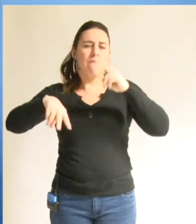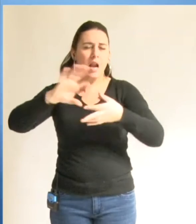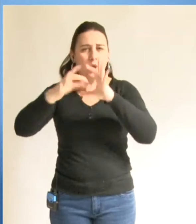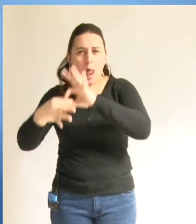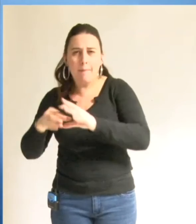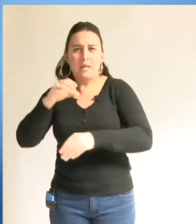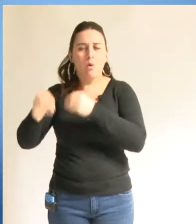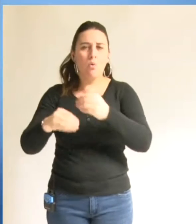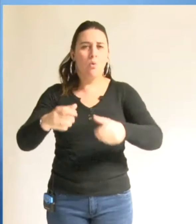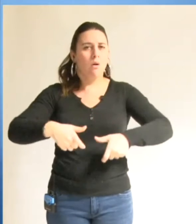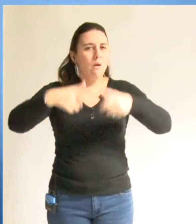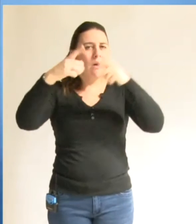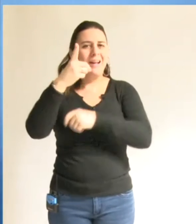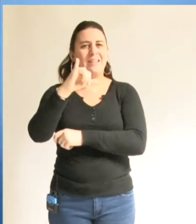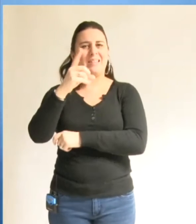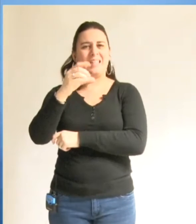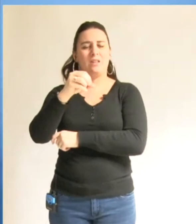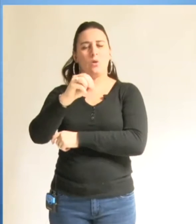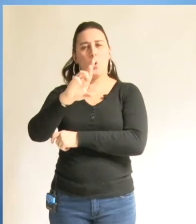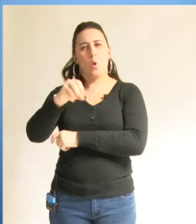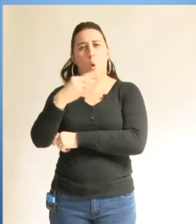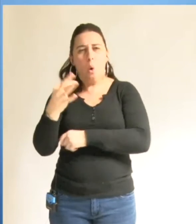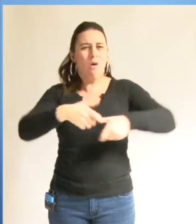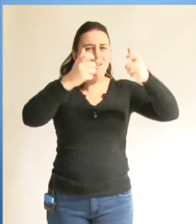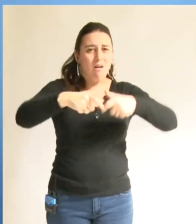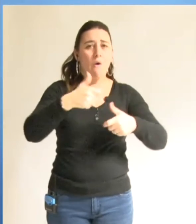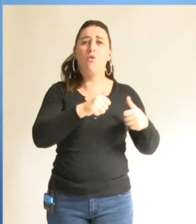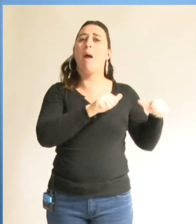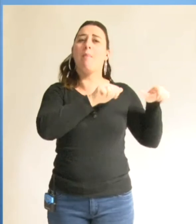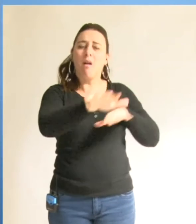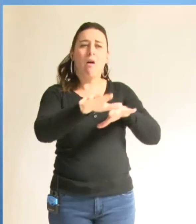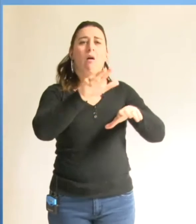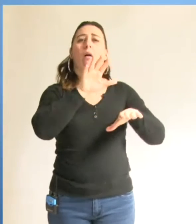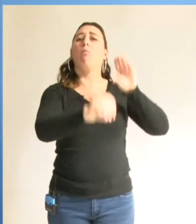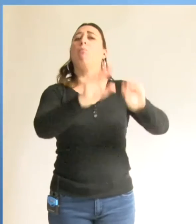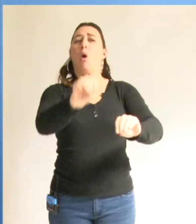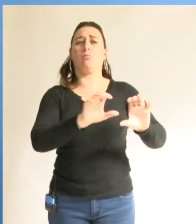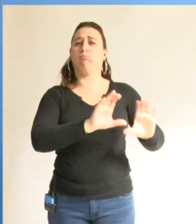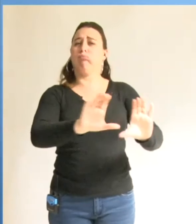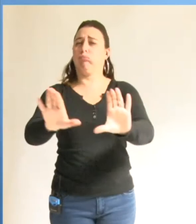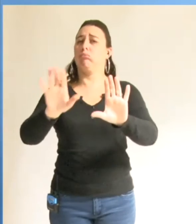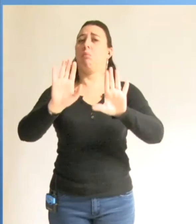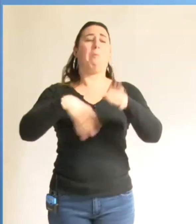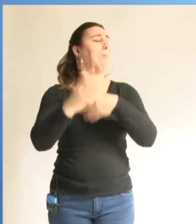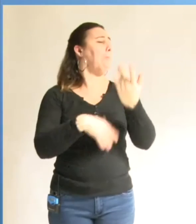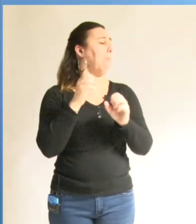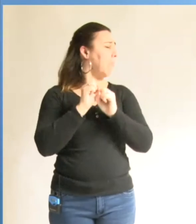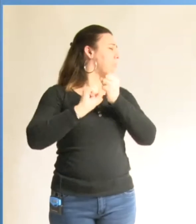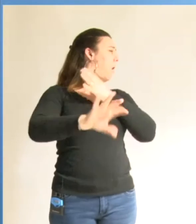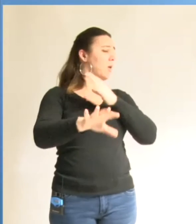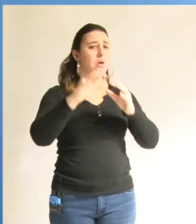les tours d'Odoro, quand je vois comment vous logez, et ensuite vous abandonnez totalement ces personnes, elles ne sont plus suivies,